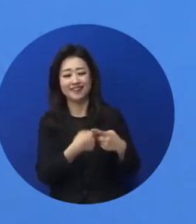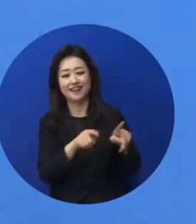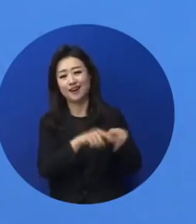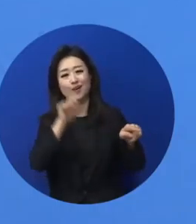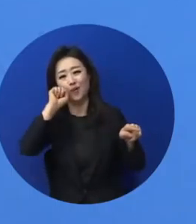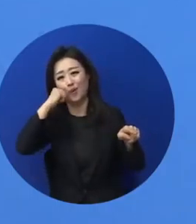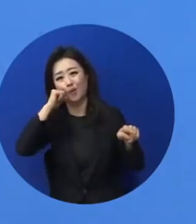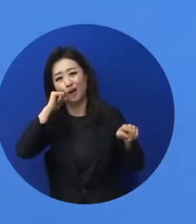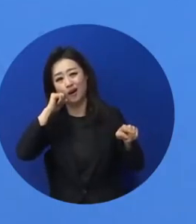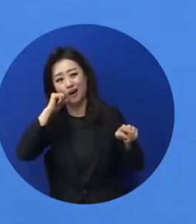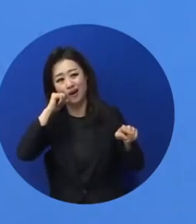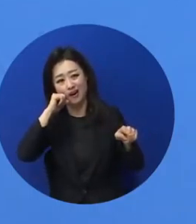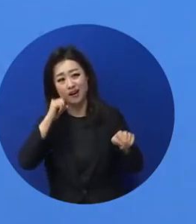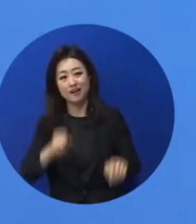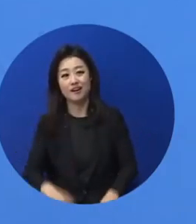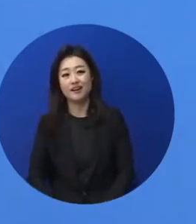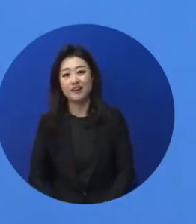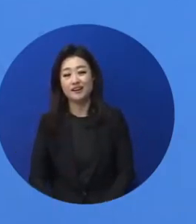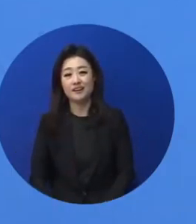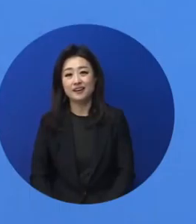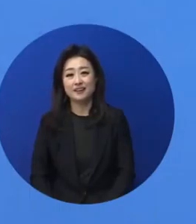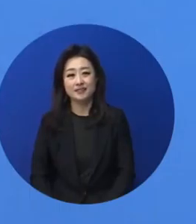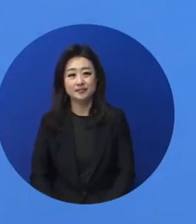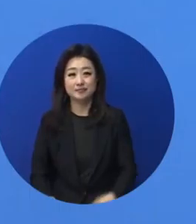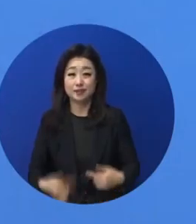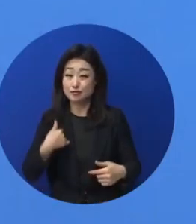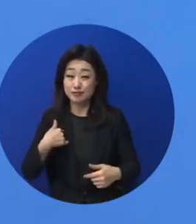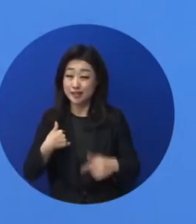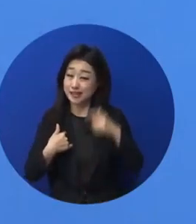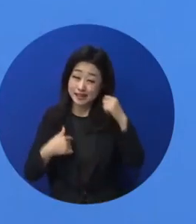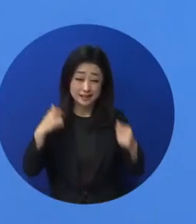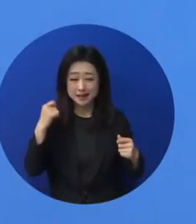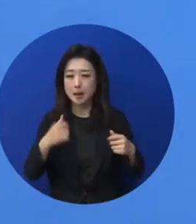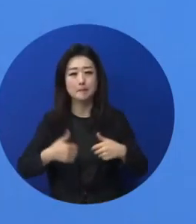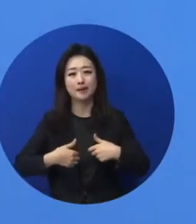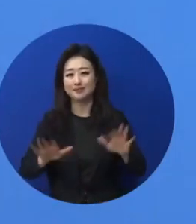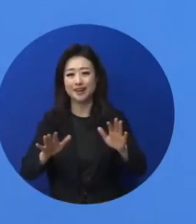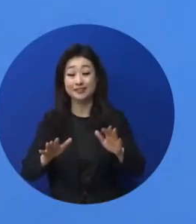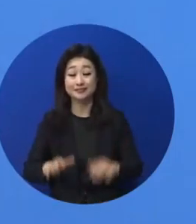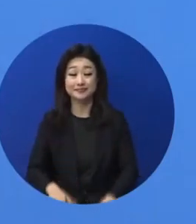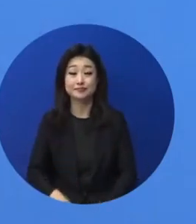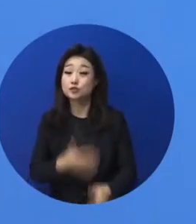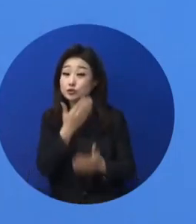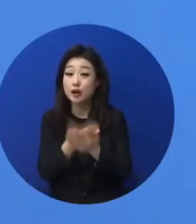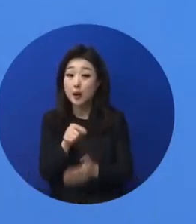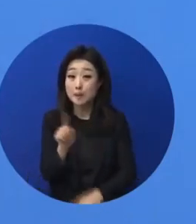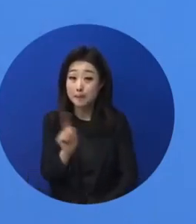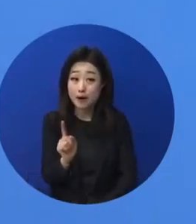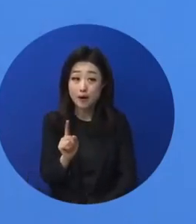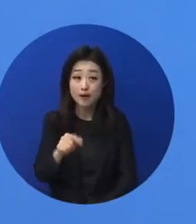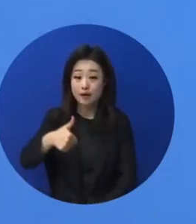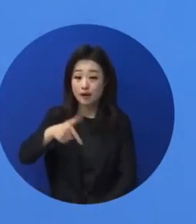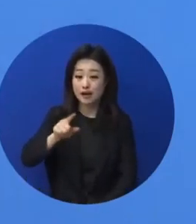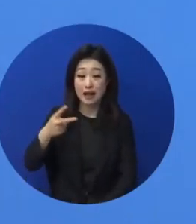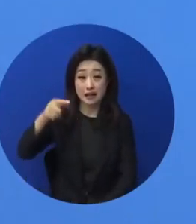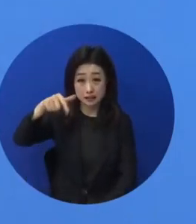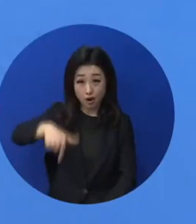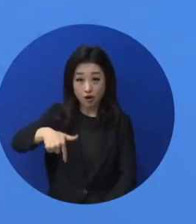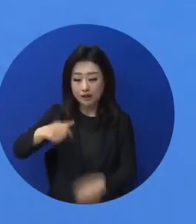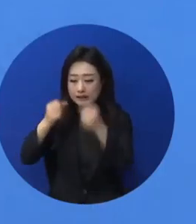이제는 그런 의견들에 대해서는 좌고우면할 필요가 없다고 봅니다. 정작 중요한 것은 가덕신공항